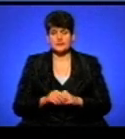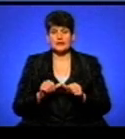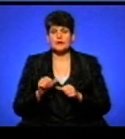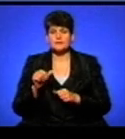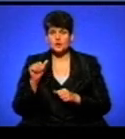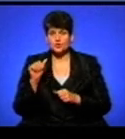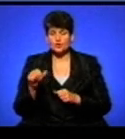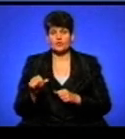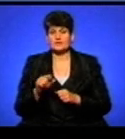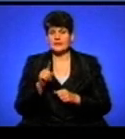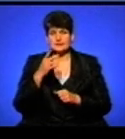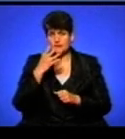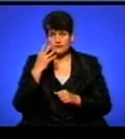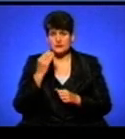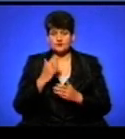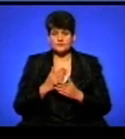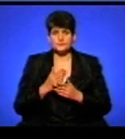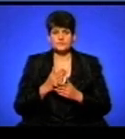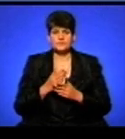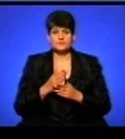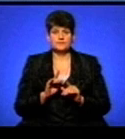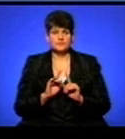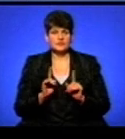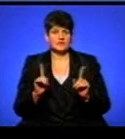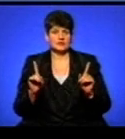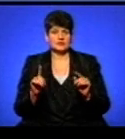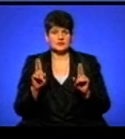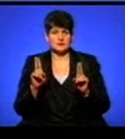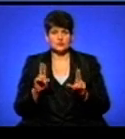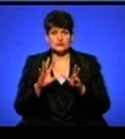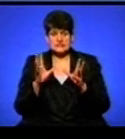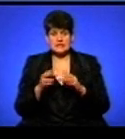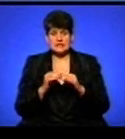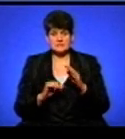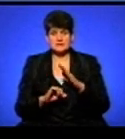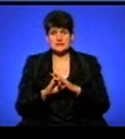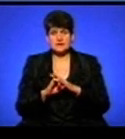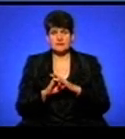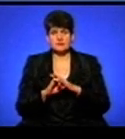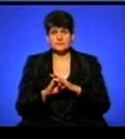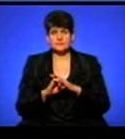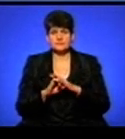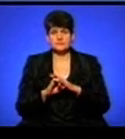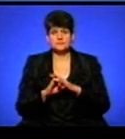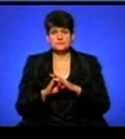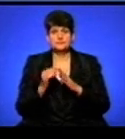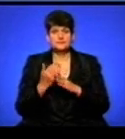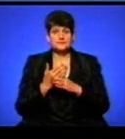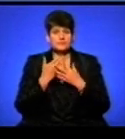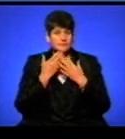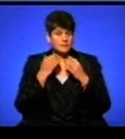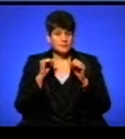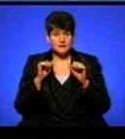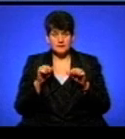того, не забувати, що є винятки із правил. Тобто, якщо на загальних підставах субсидія не має права